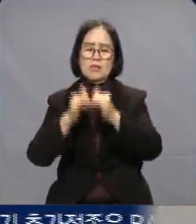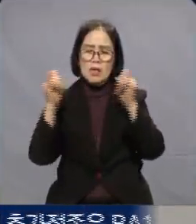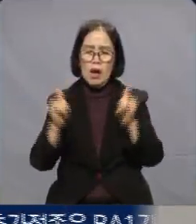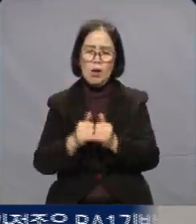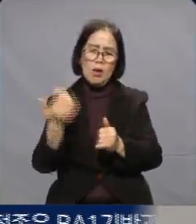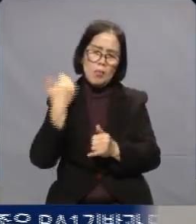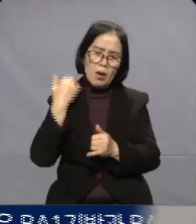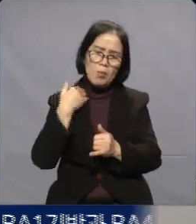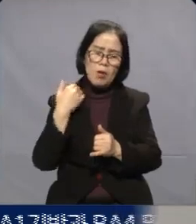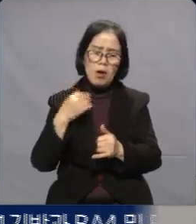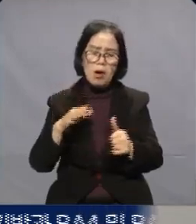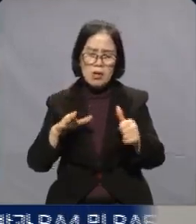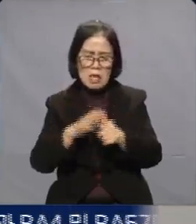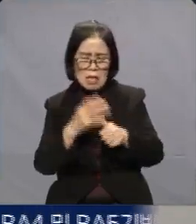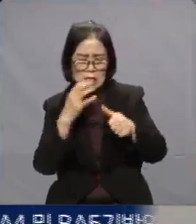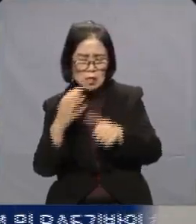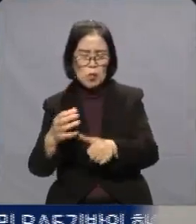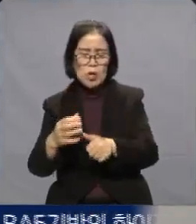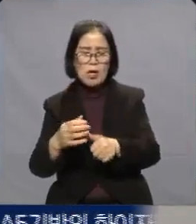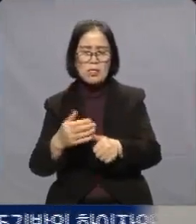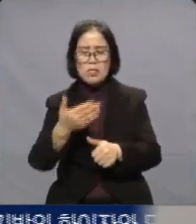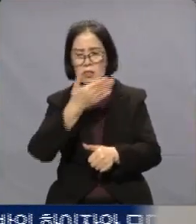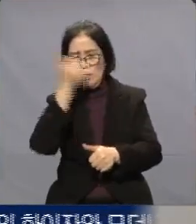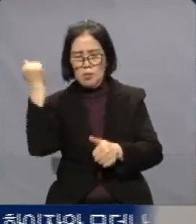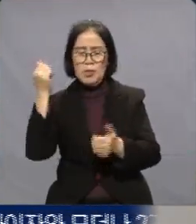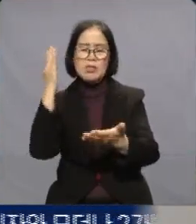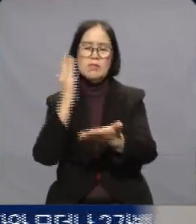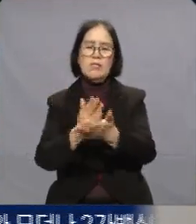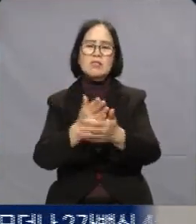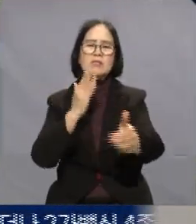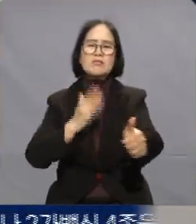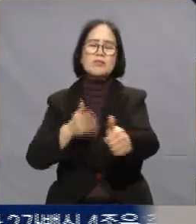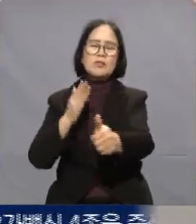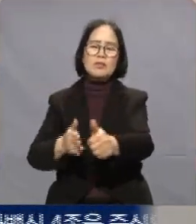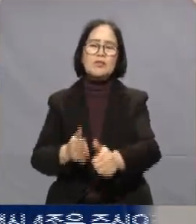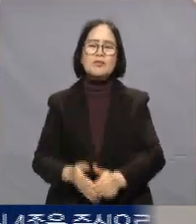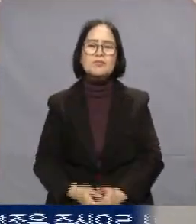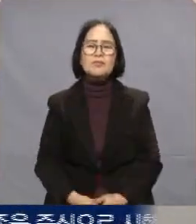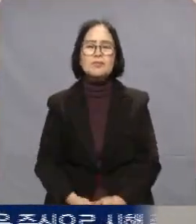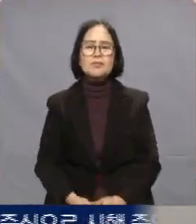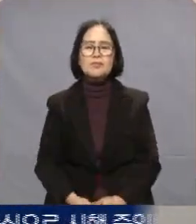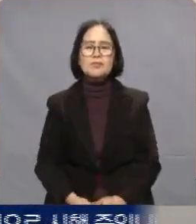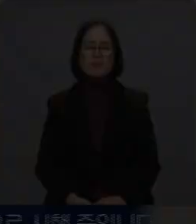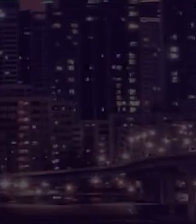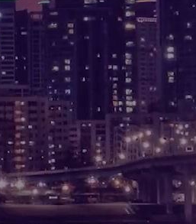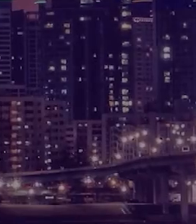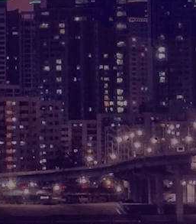보이지 않는 살인 도구가 된 현실을 외면하지 말아주십시오. 앵커 포커스였습니다.